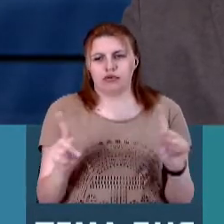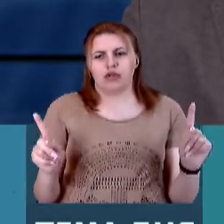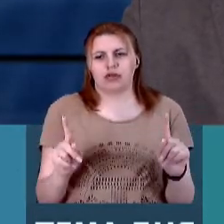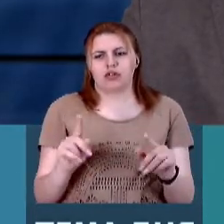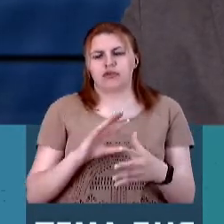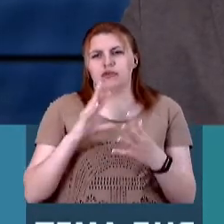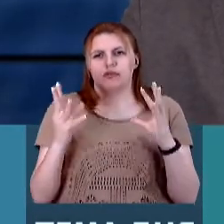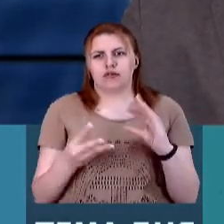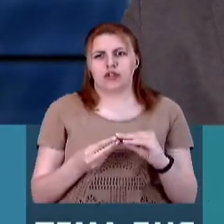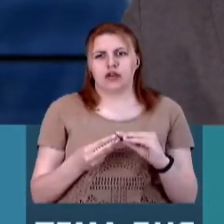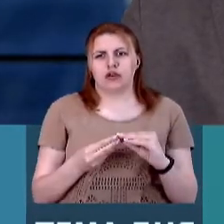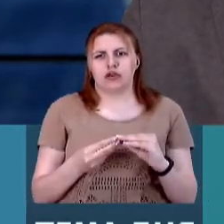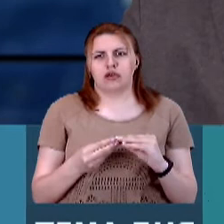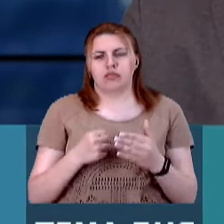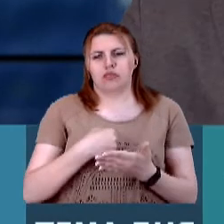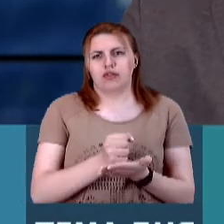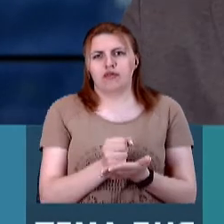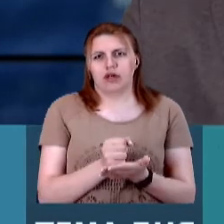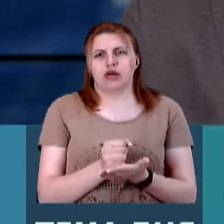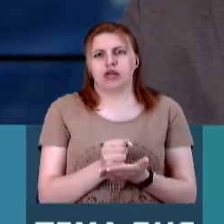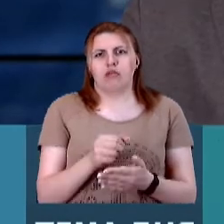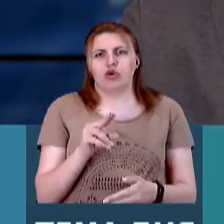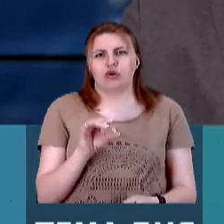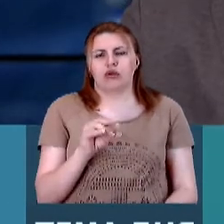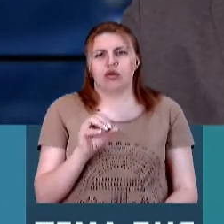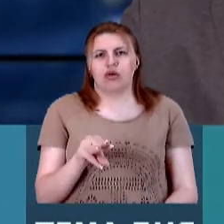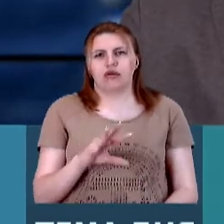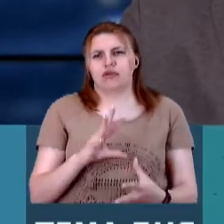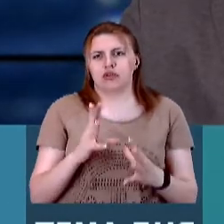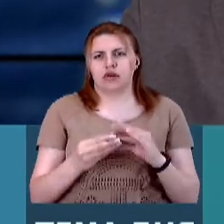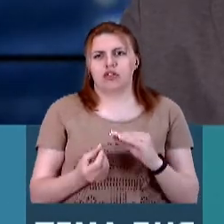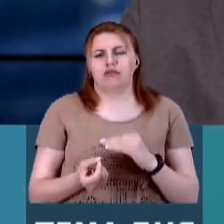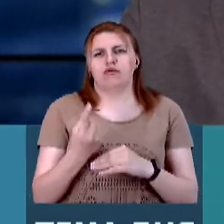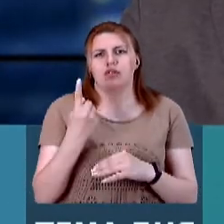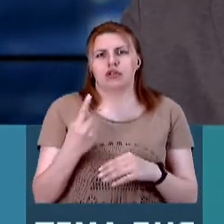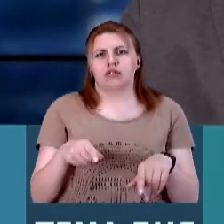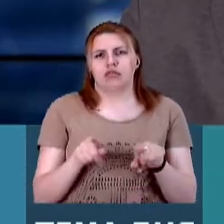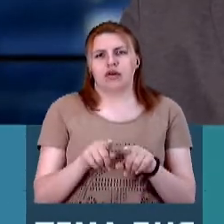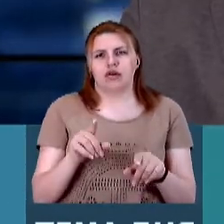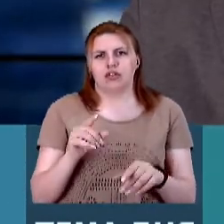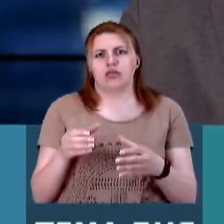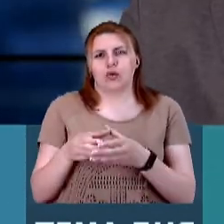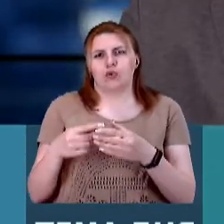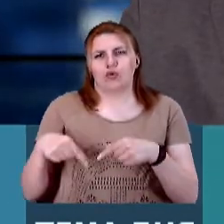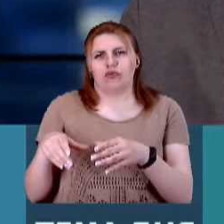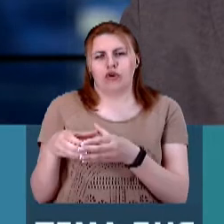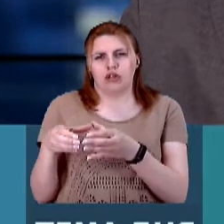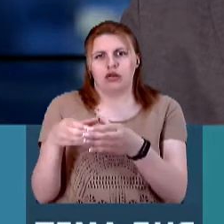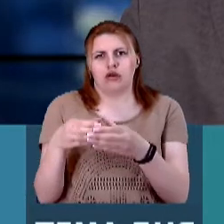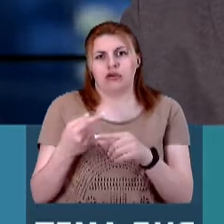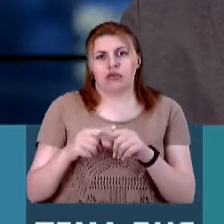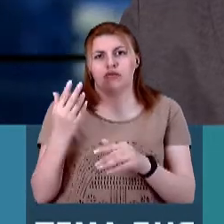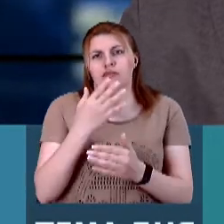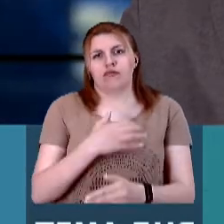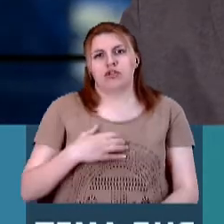взагалі підтвердити той постулат, на основі якого і взагалі виникли ці квазі сепаратистські утворення. Тому для них надзвичайно важливо показати,